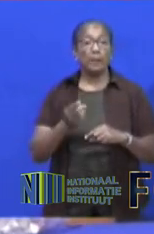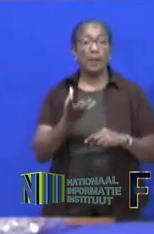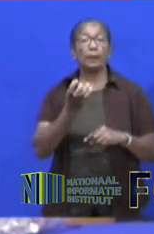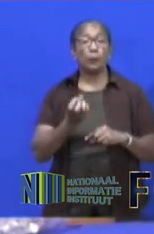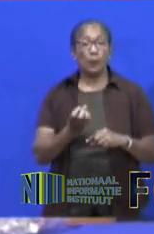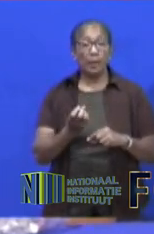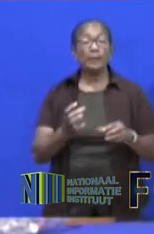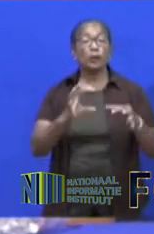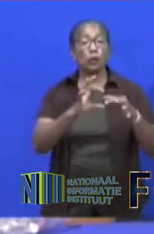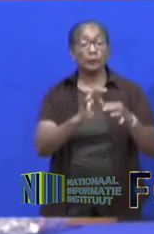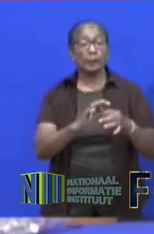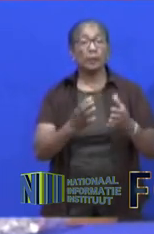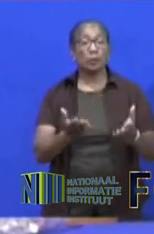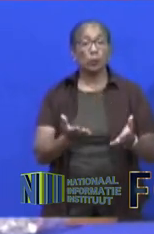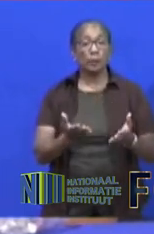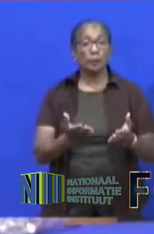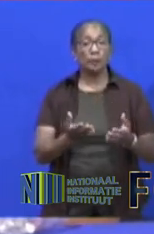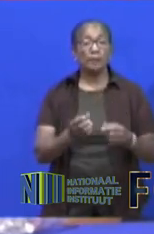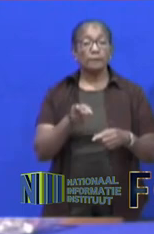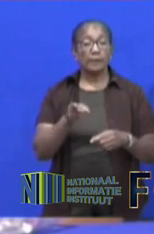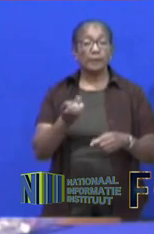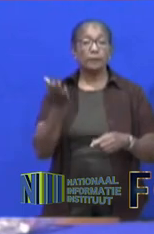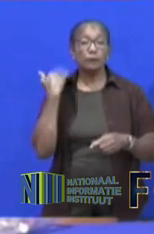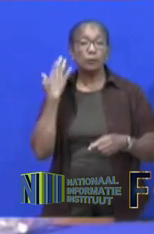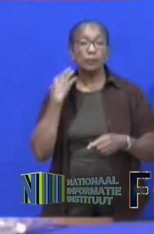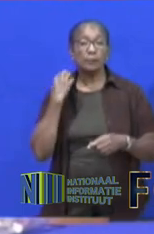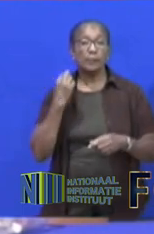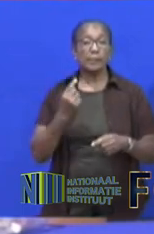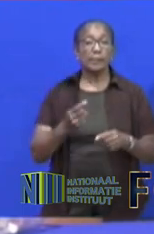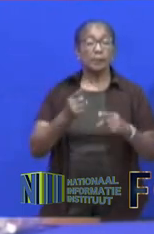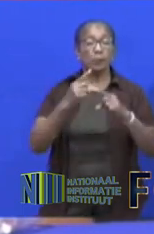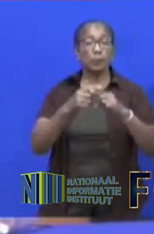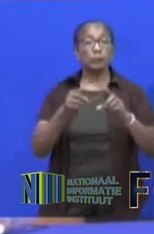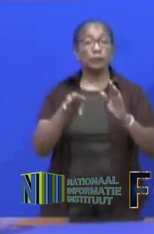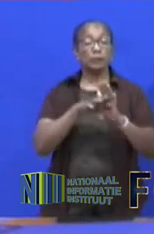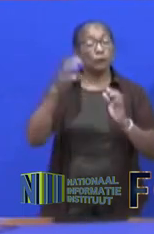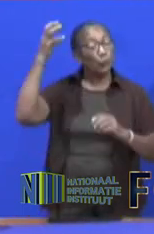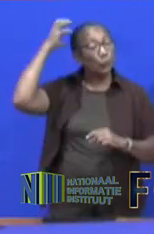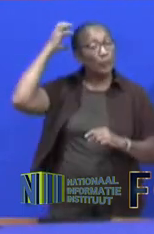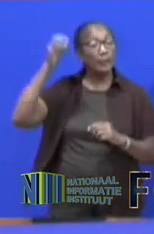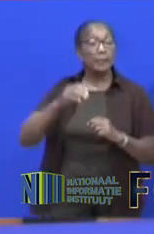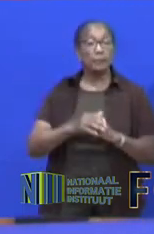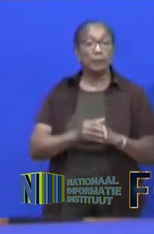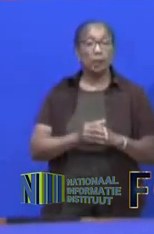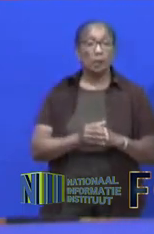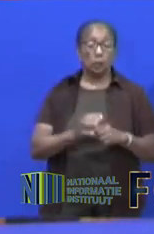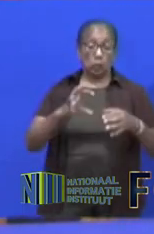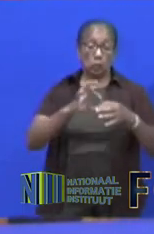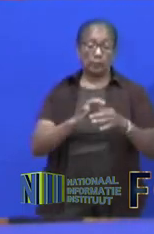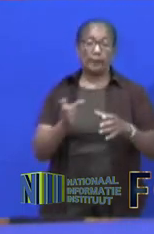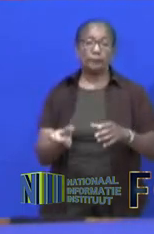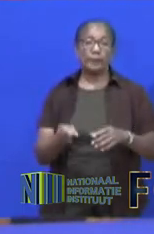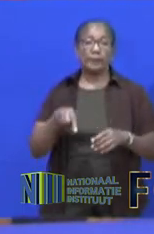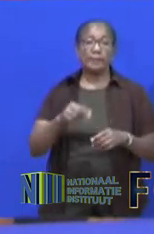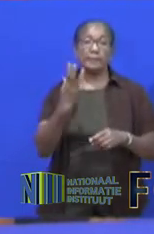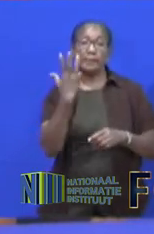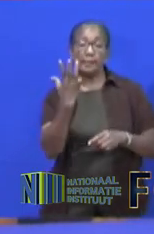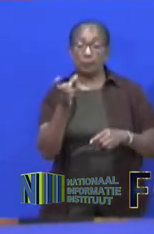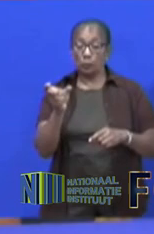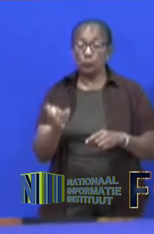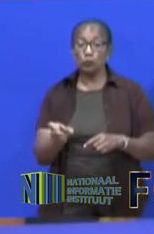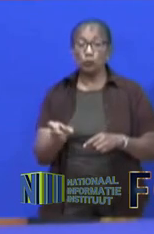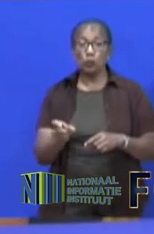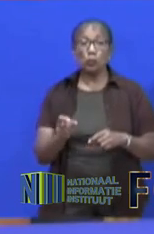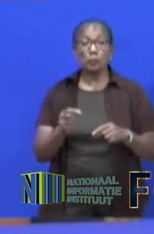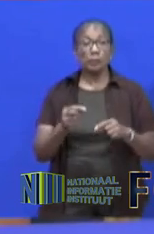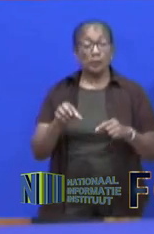wel het contact geweest van een van onze eerdere positieve casussen. De contactpersonen van deze 9e persoon, deze